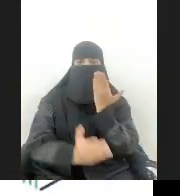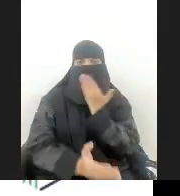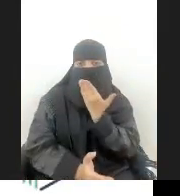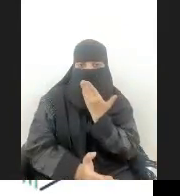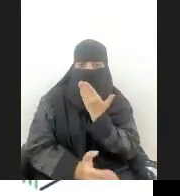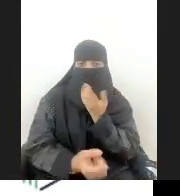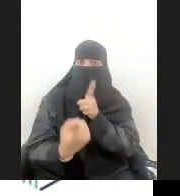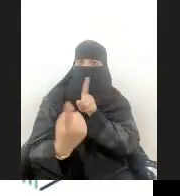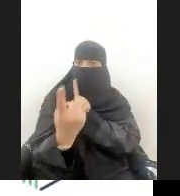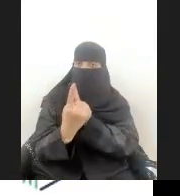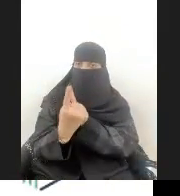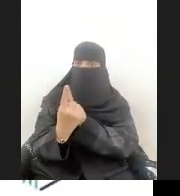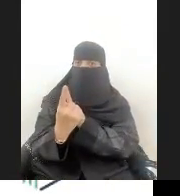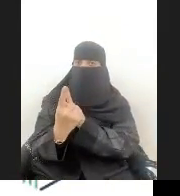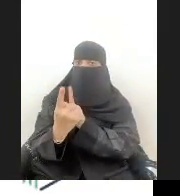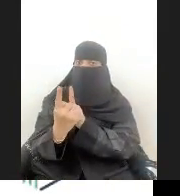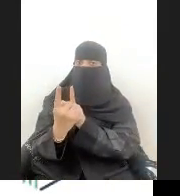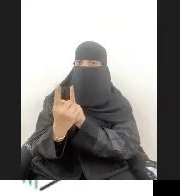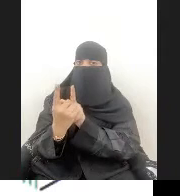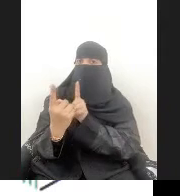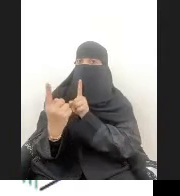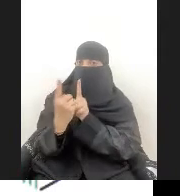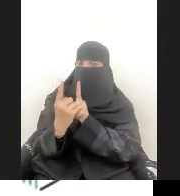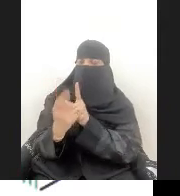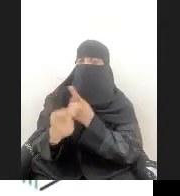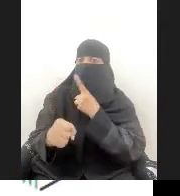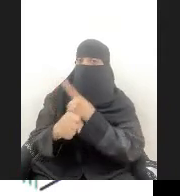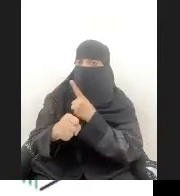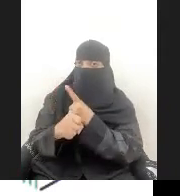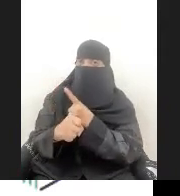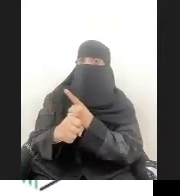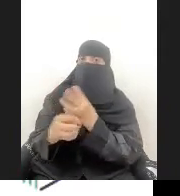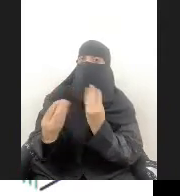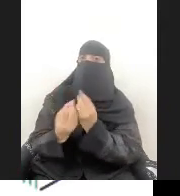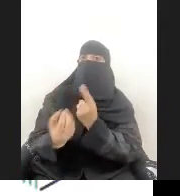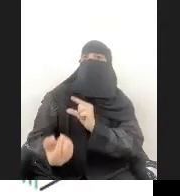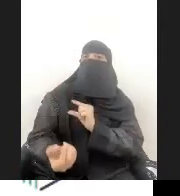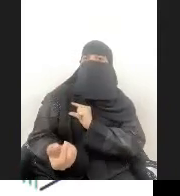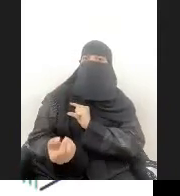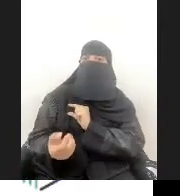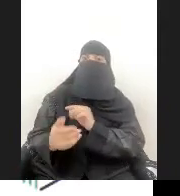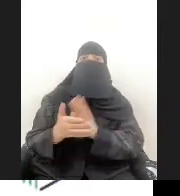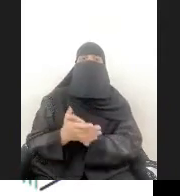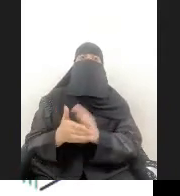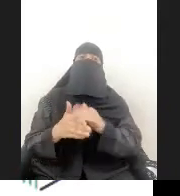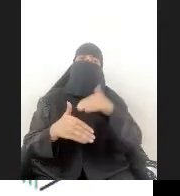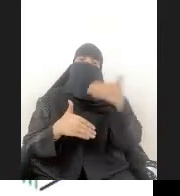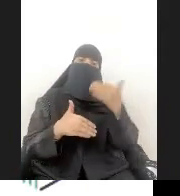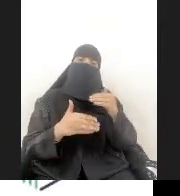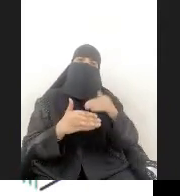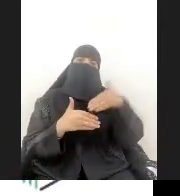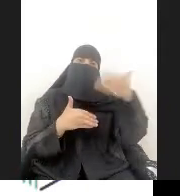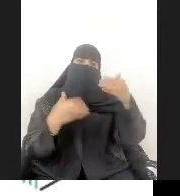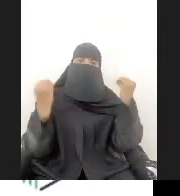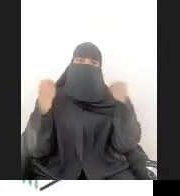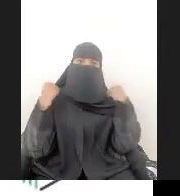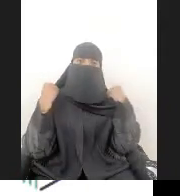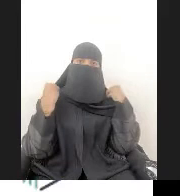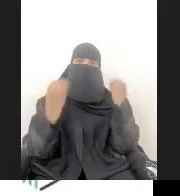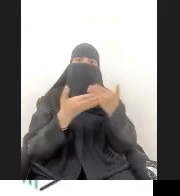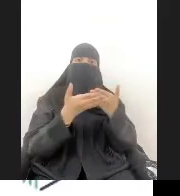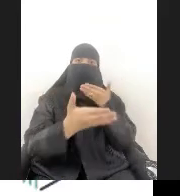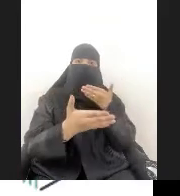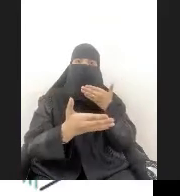فيس الوجه لوجه، وأنشطة خارج الفصل الدراسي اللي هي بتكون أونلاين. إلى الآن إحنا